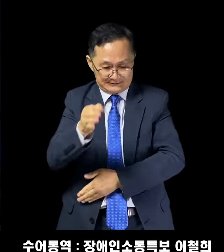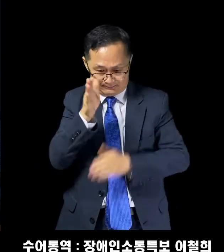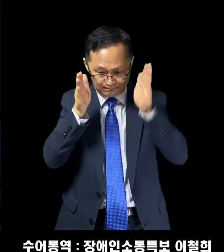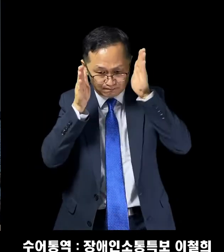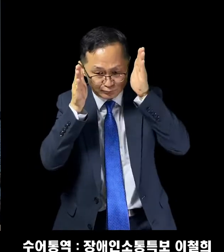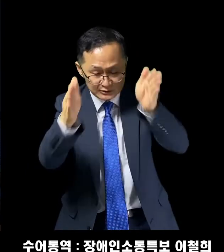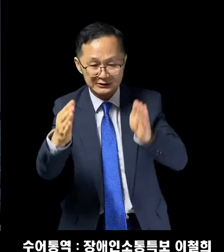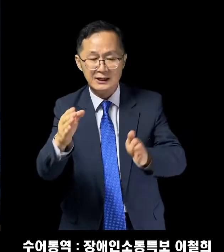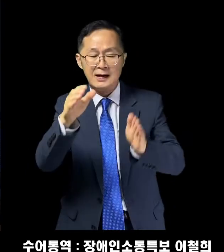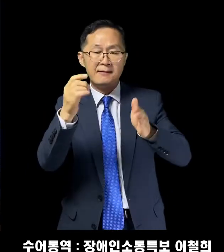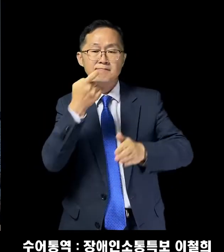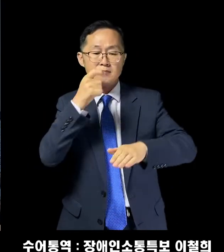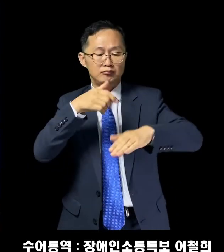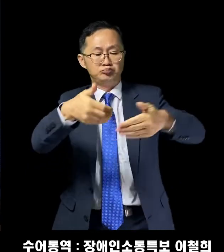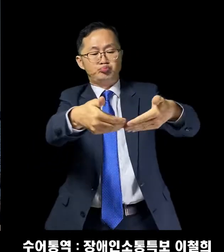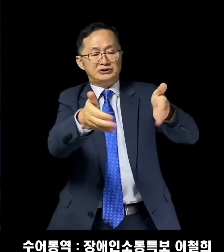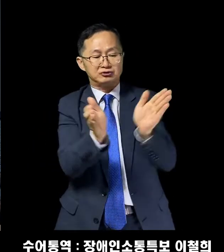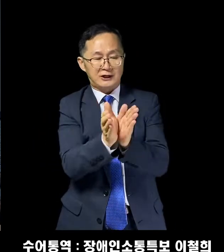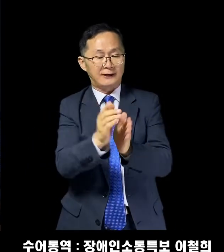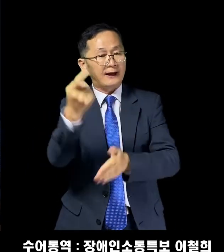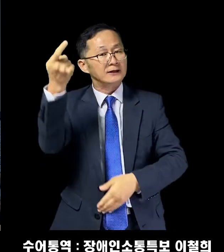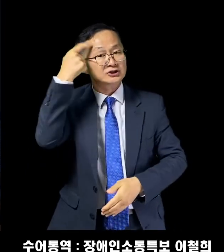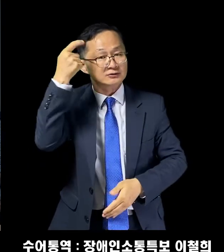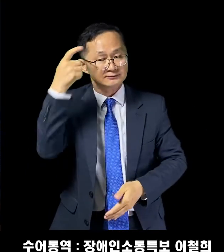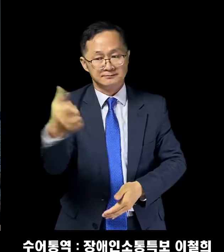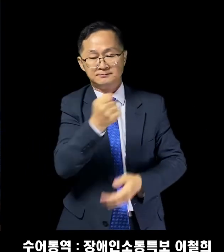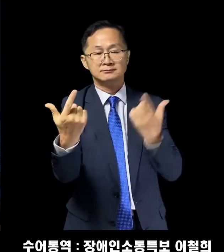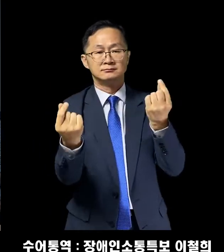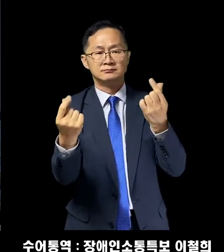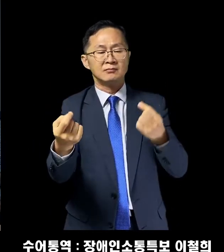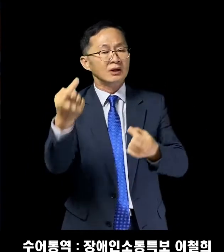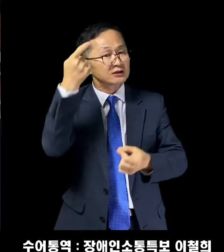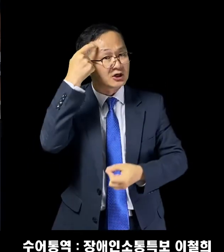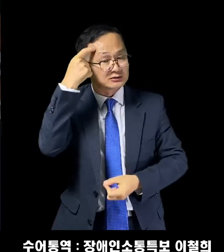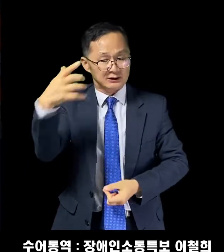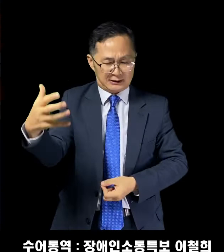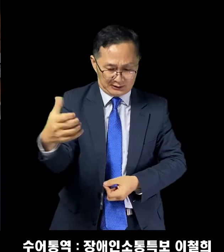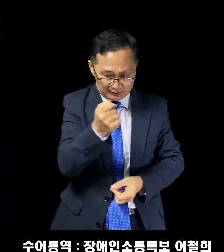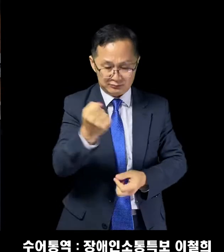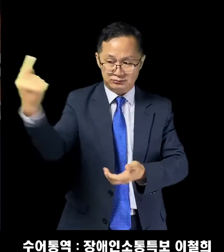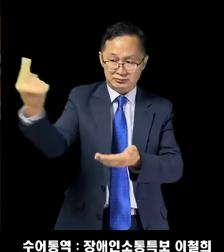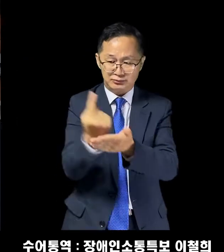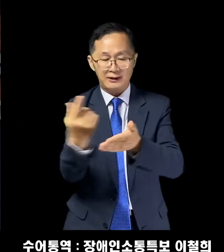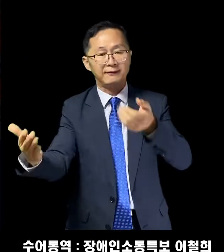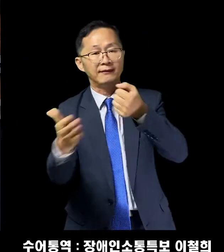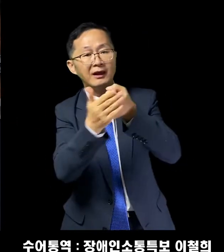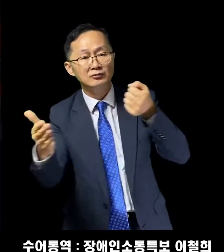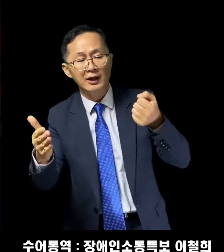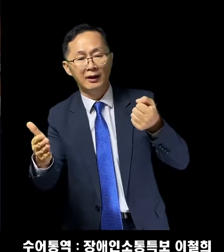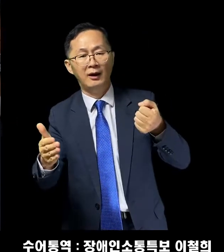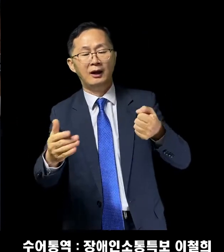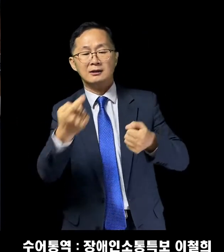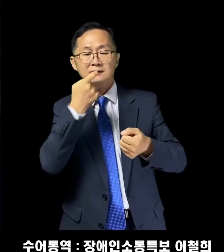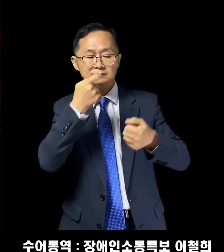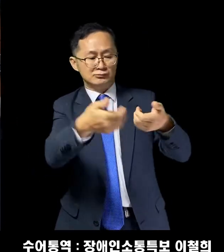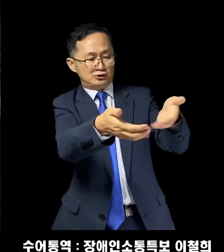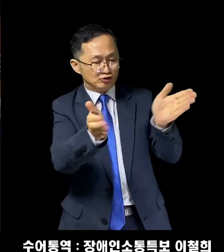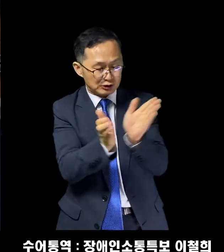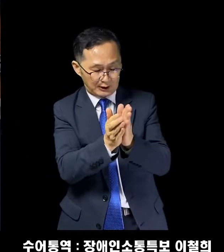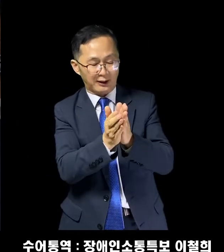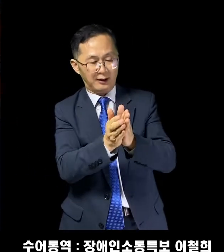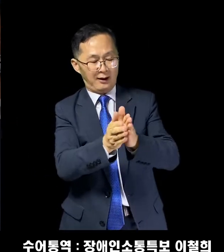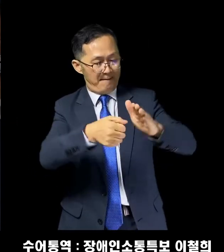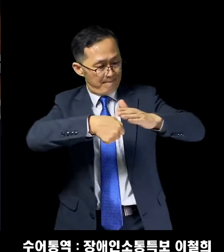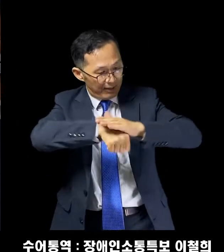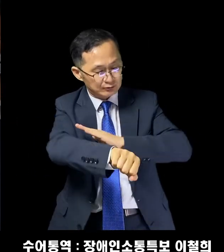민주당이 그런 정신을 지키고 지향해 왔기에 민주당이 배출한 김대중 노무현 문재인